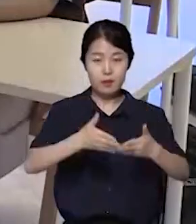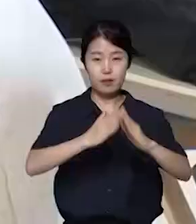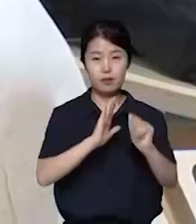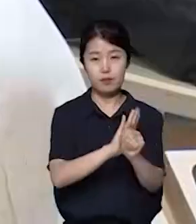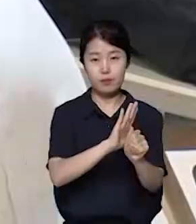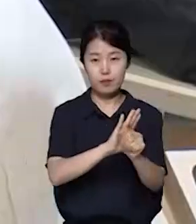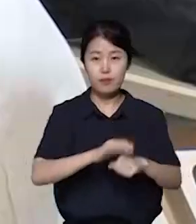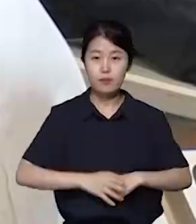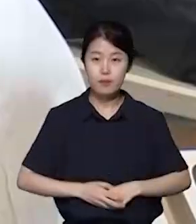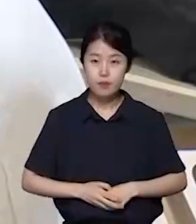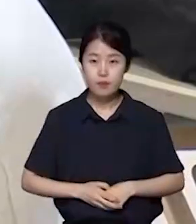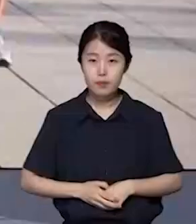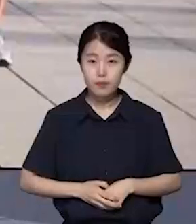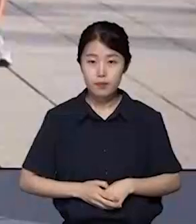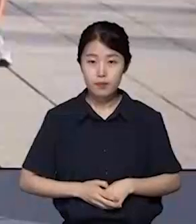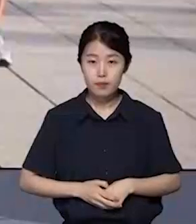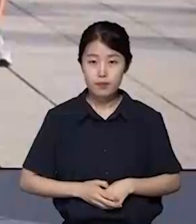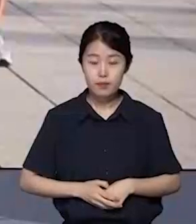제공됩니다.